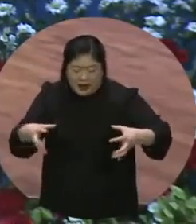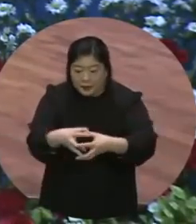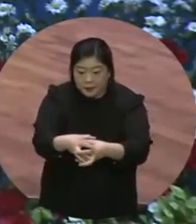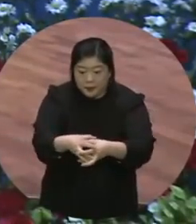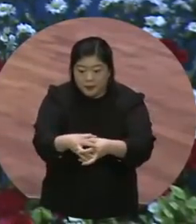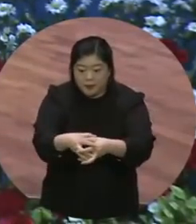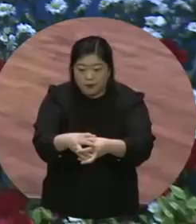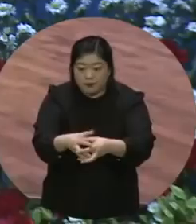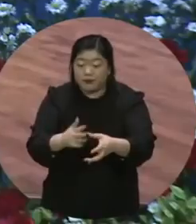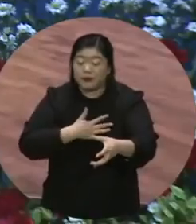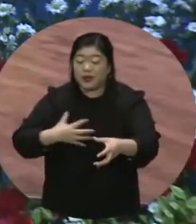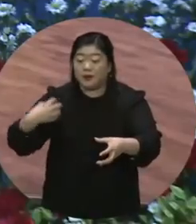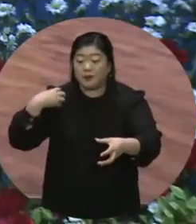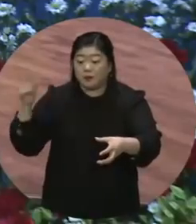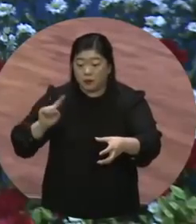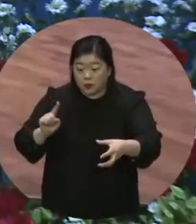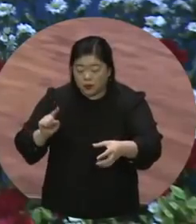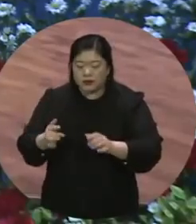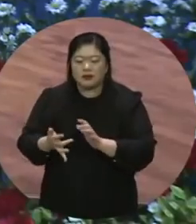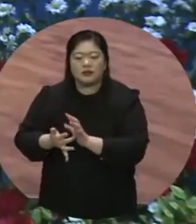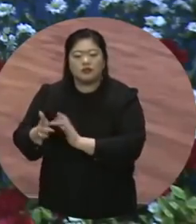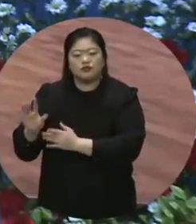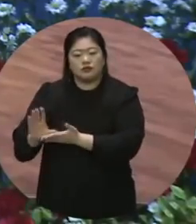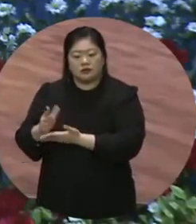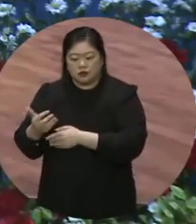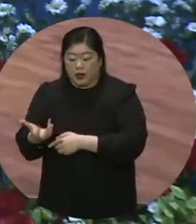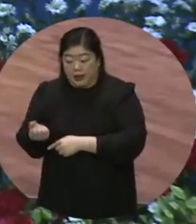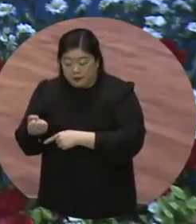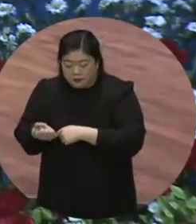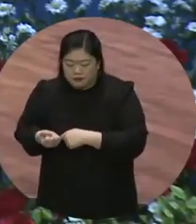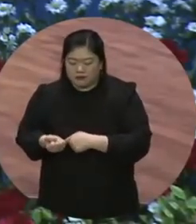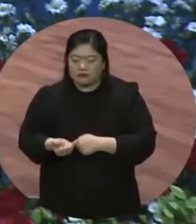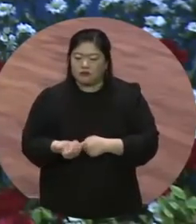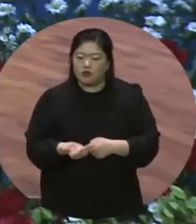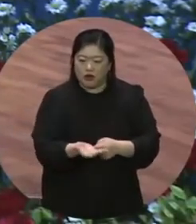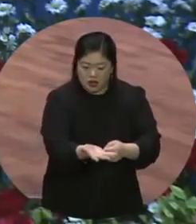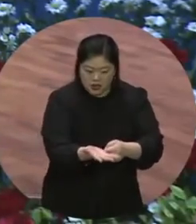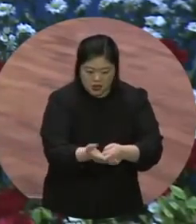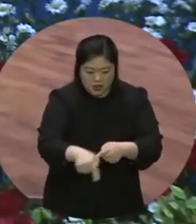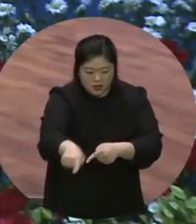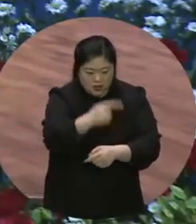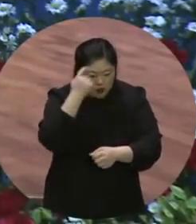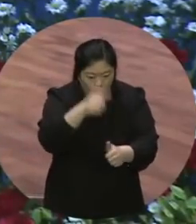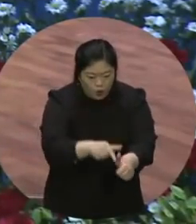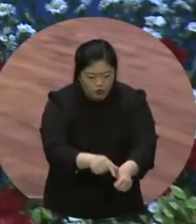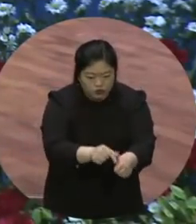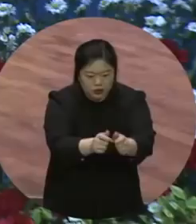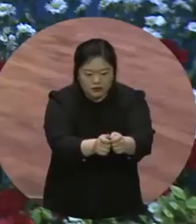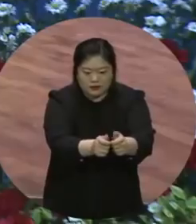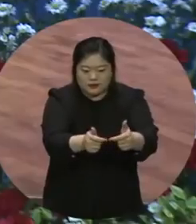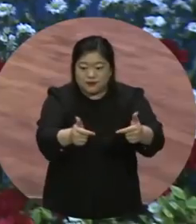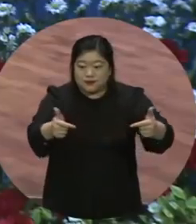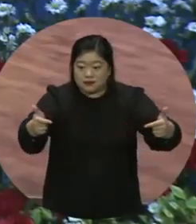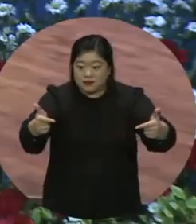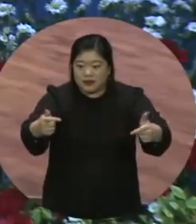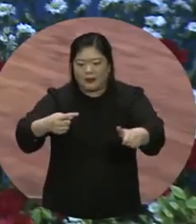내가 할 수 있는 최선을 다했어. 하나님 앞에서 영혼 구원에 포커스를 맞추어서